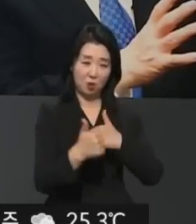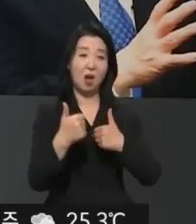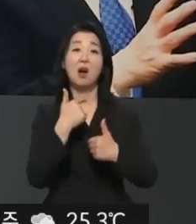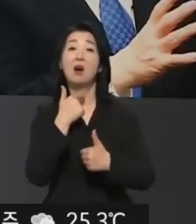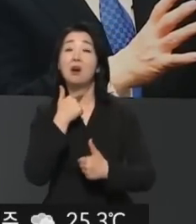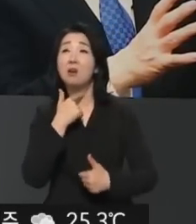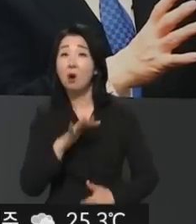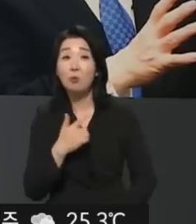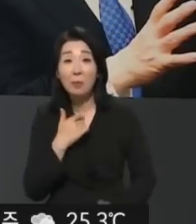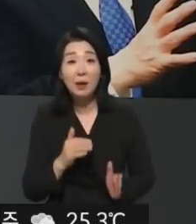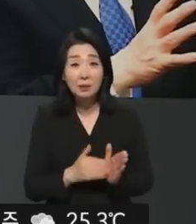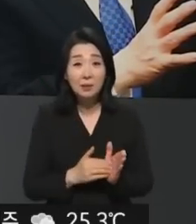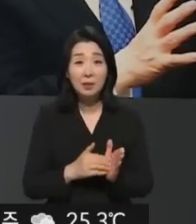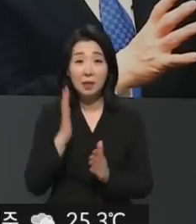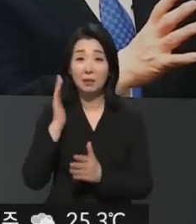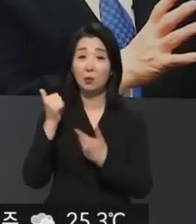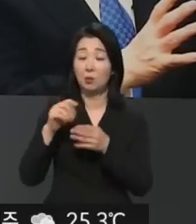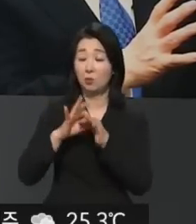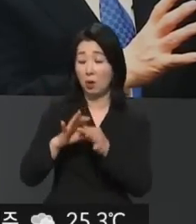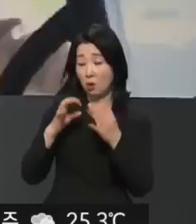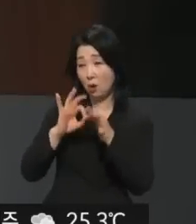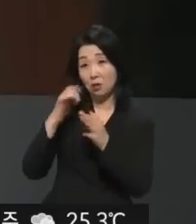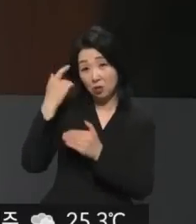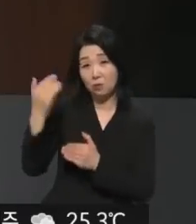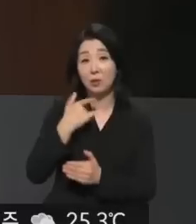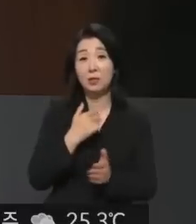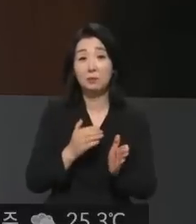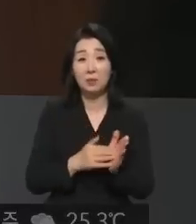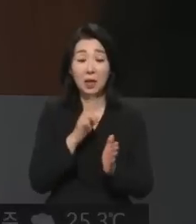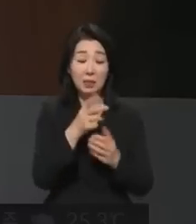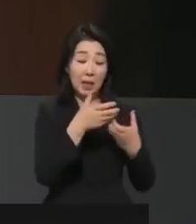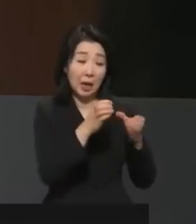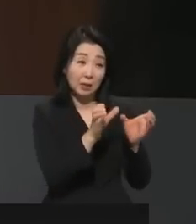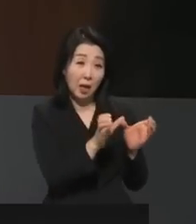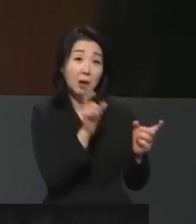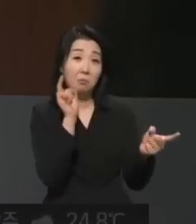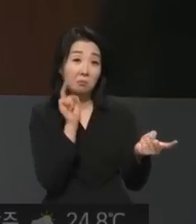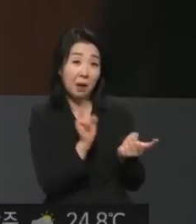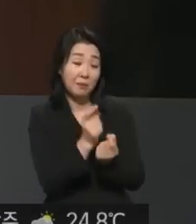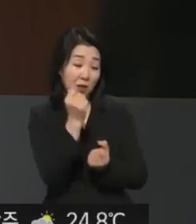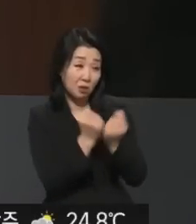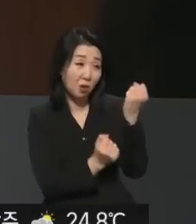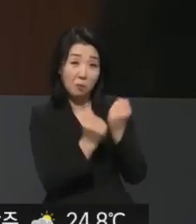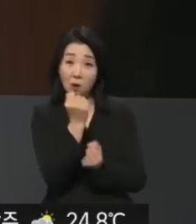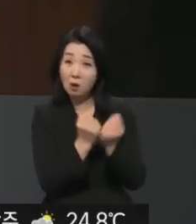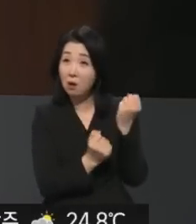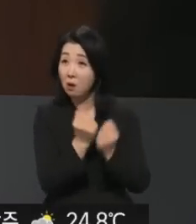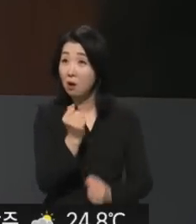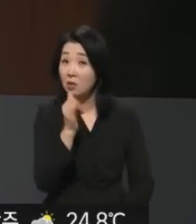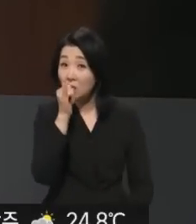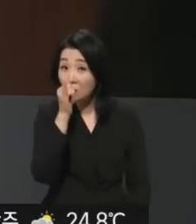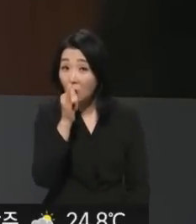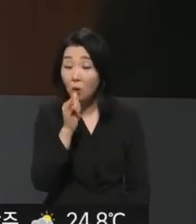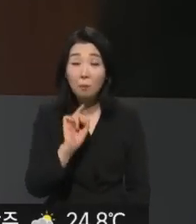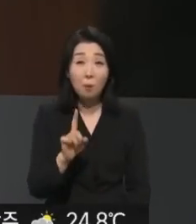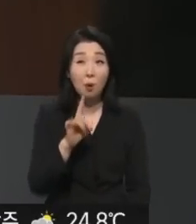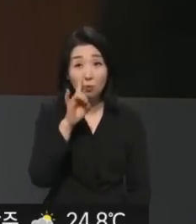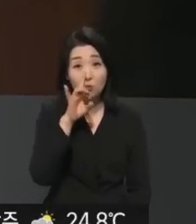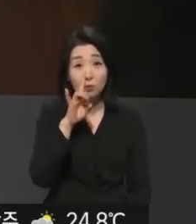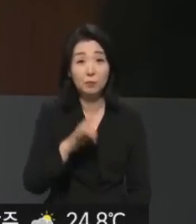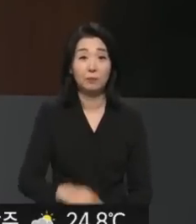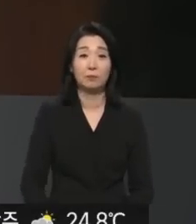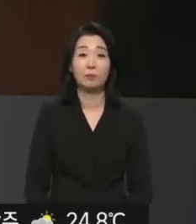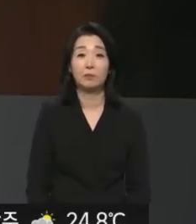그래서 대통령실에도 관련 질문 들어갔습니다. 야당 지도부 만나서 설명하는 자리도 있을지 궁금하다는